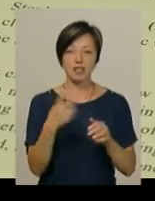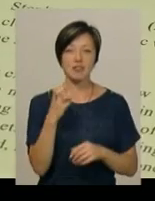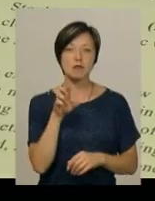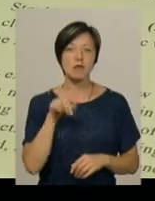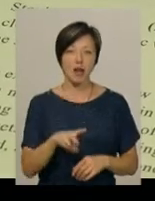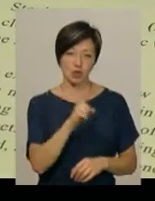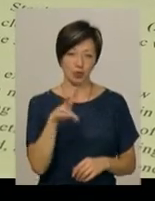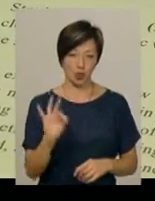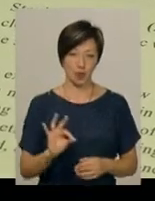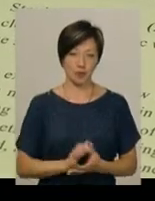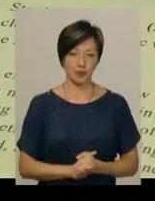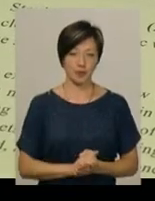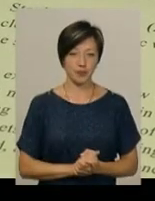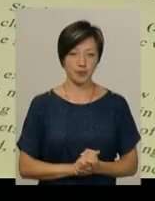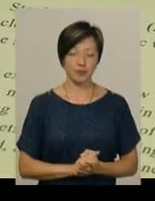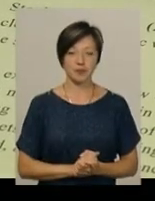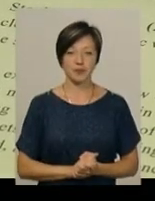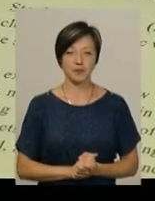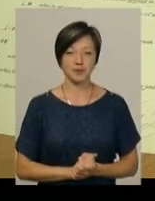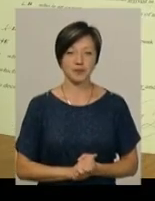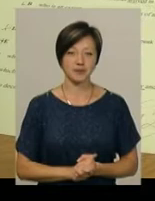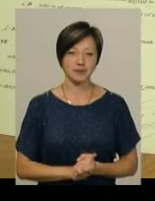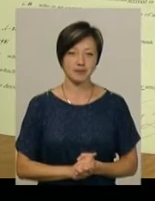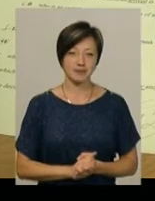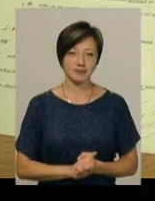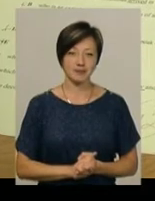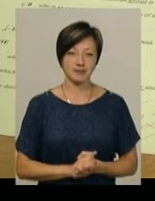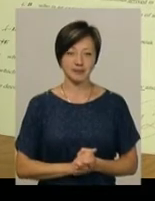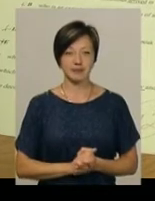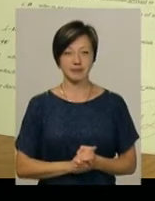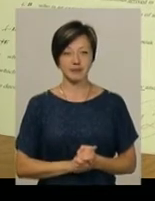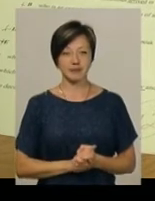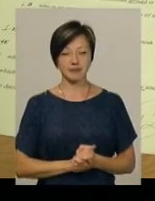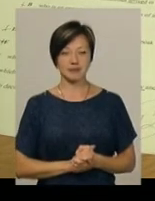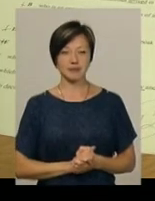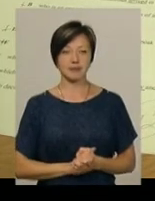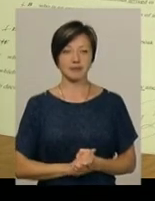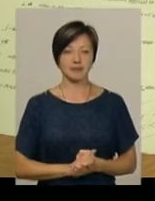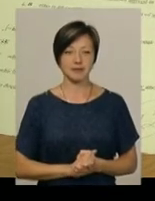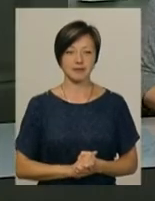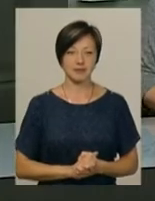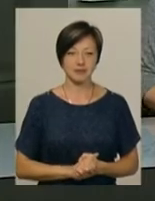балів за зовнішнє незалежне оцінювання. Ірина Хижа, Олександр Горішевський, Іван Мовчан. Новини Поділля Центр.